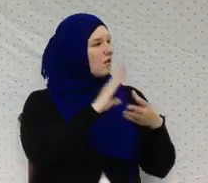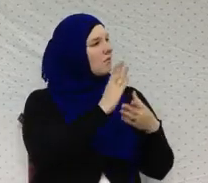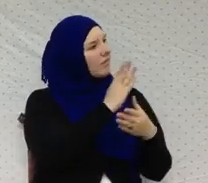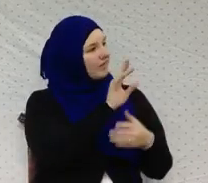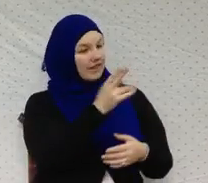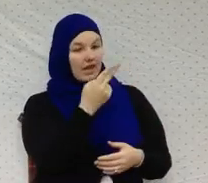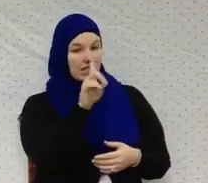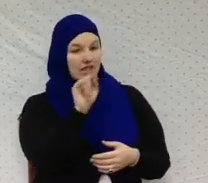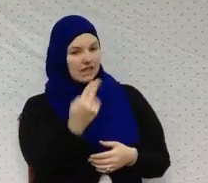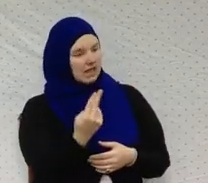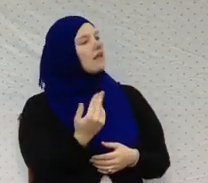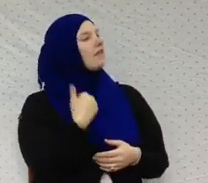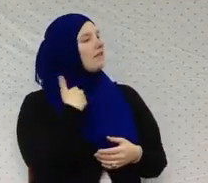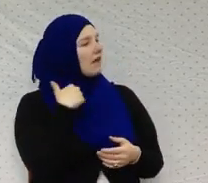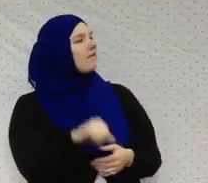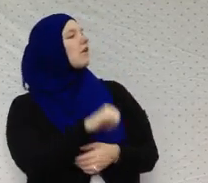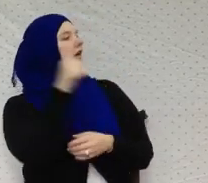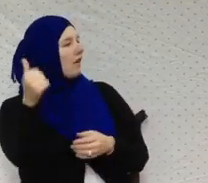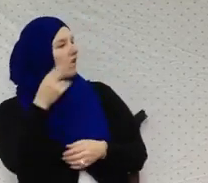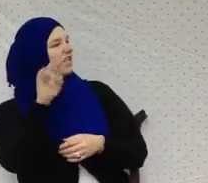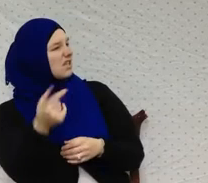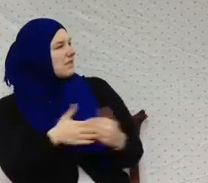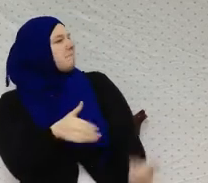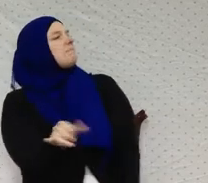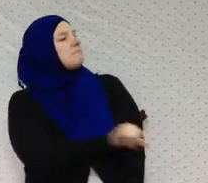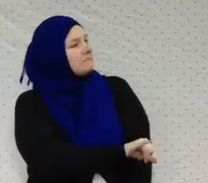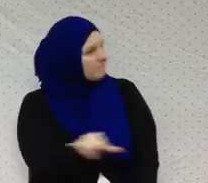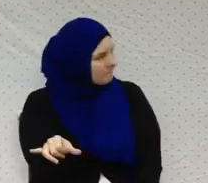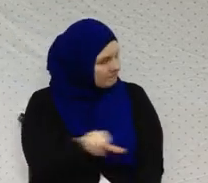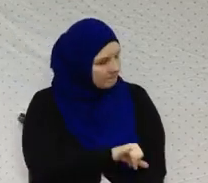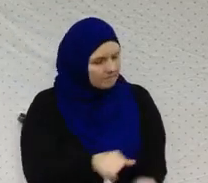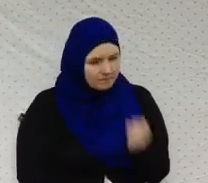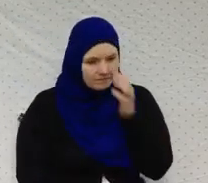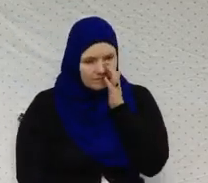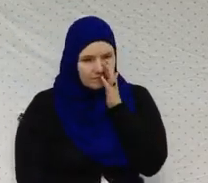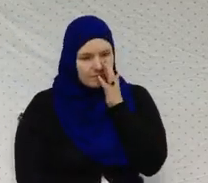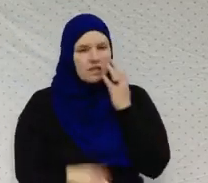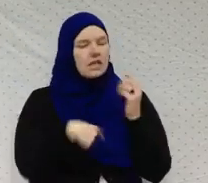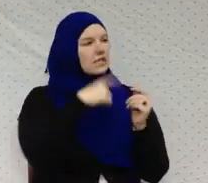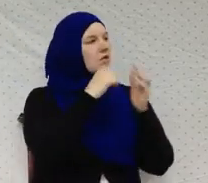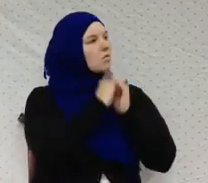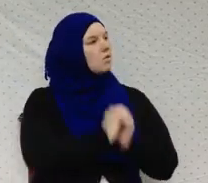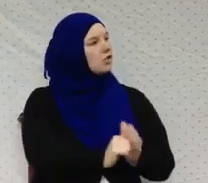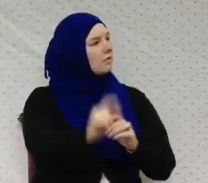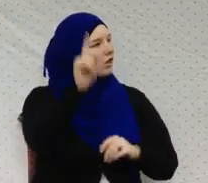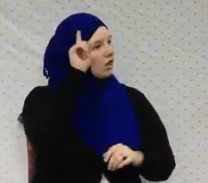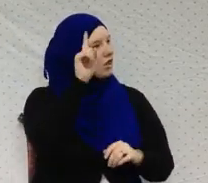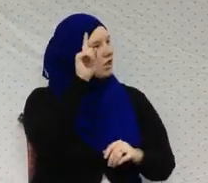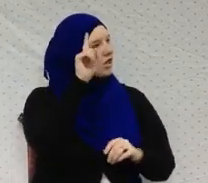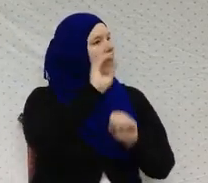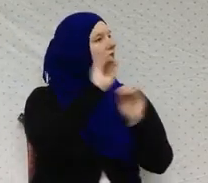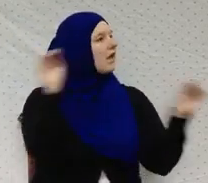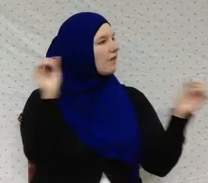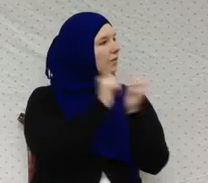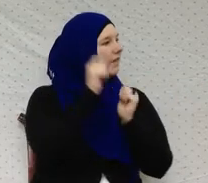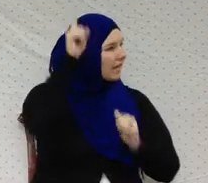in his explanation of the ayah, وَعْبُدُ اللَّهَ وَلَا تُشْرِكُوا بِهِ شَيْئًا, from Surah An-Nisa, worship Allah